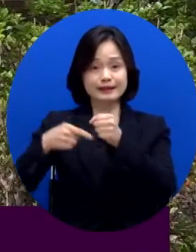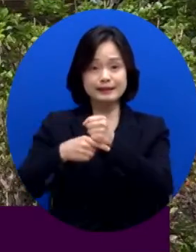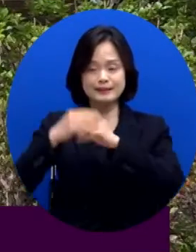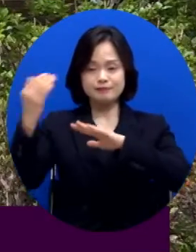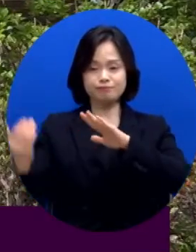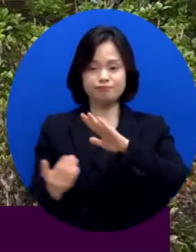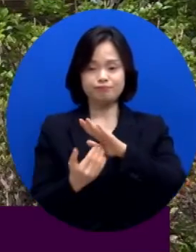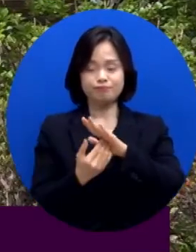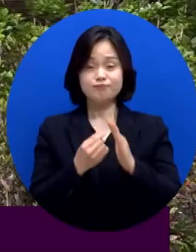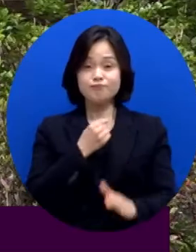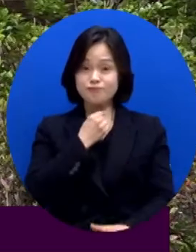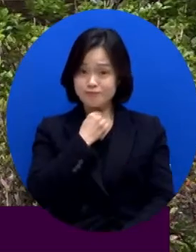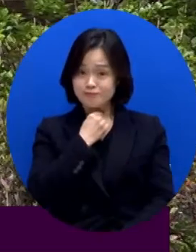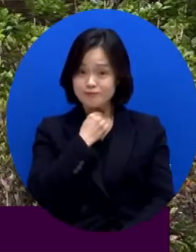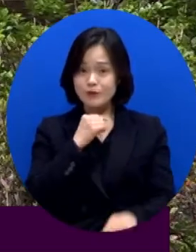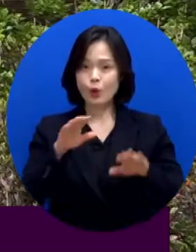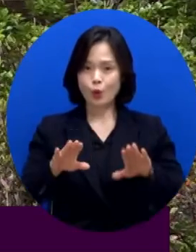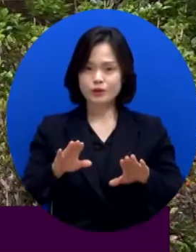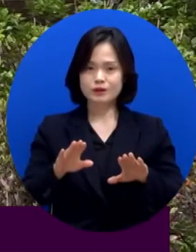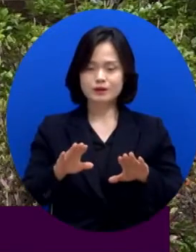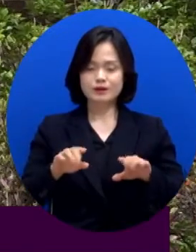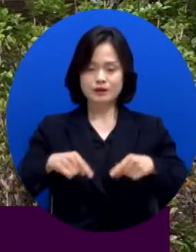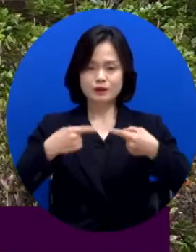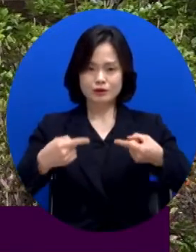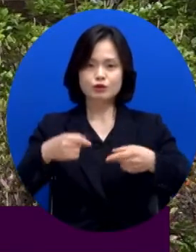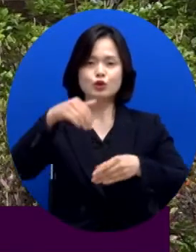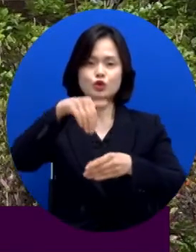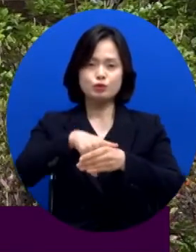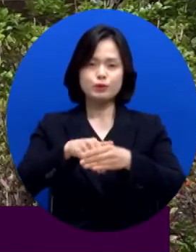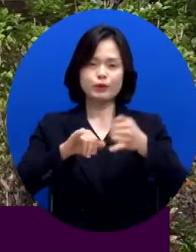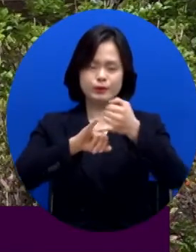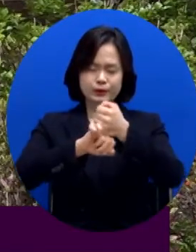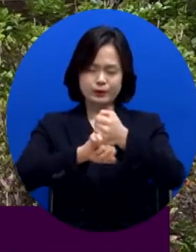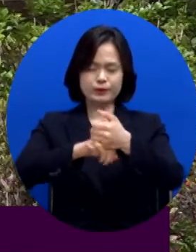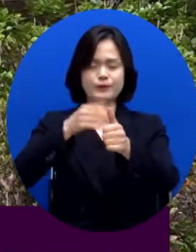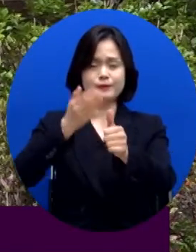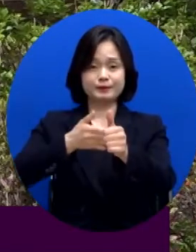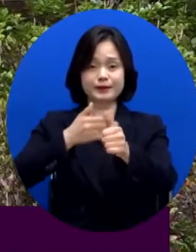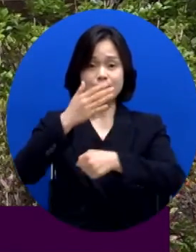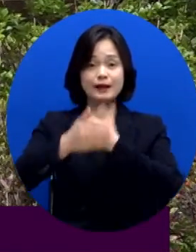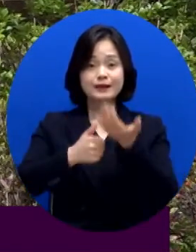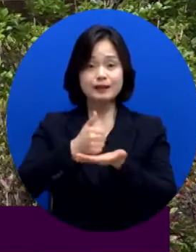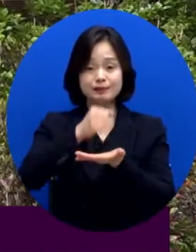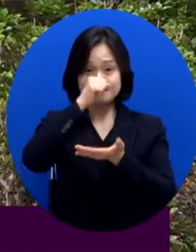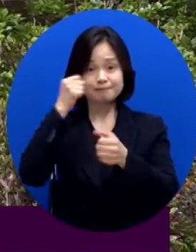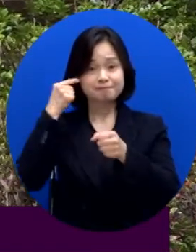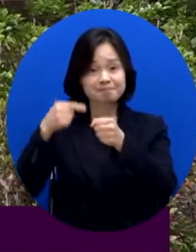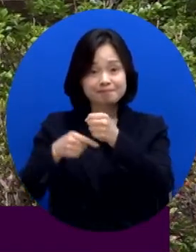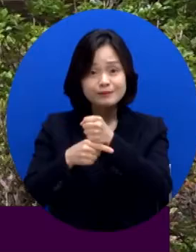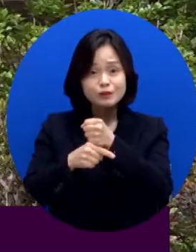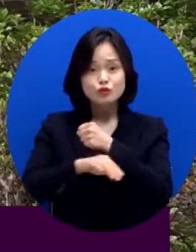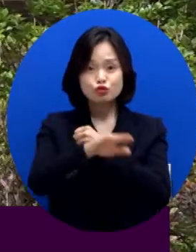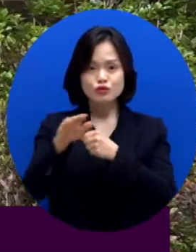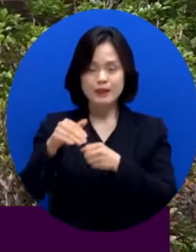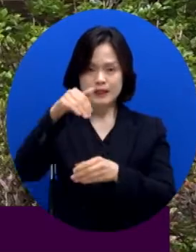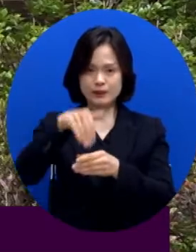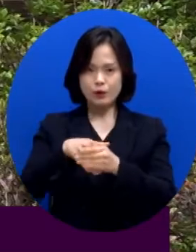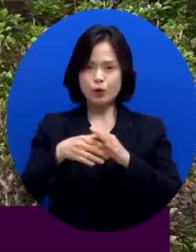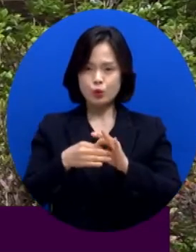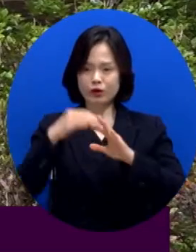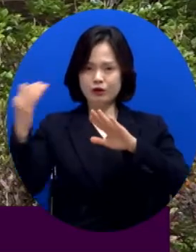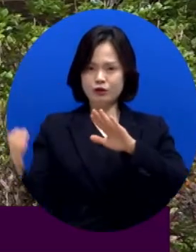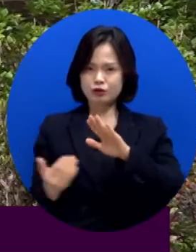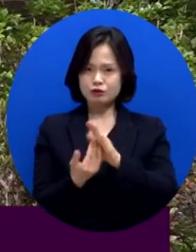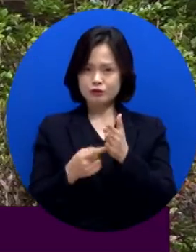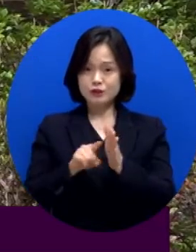있다면 오늘 나와서 투표해서 하나님의 선하신 뜻이 우리를 통해서 이루어지게 하는 일에 순종해야